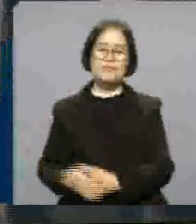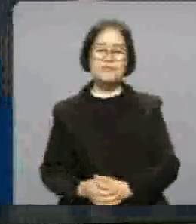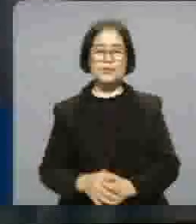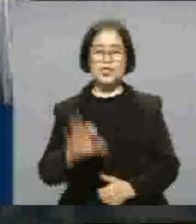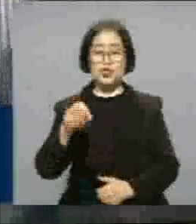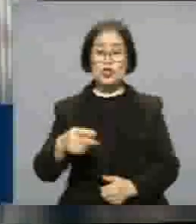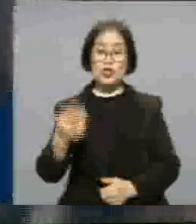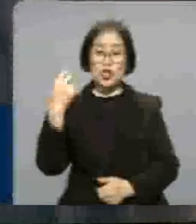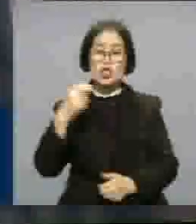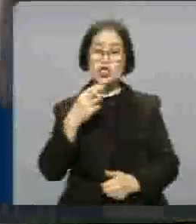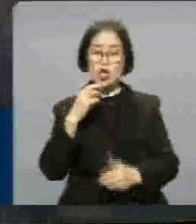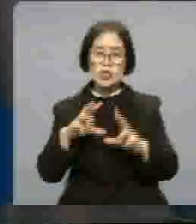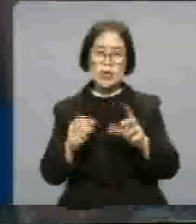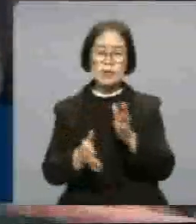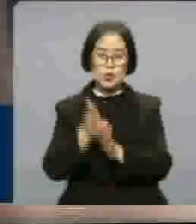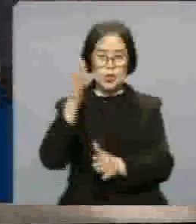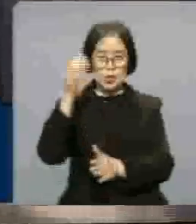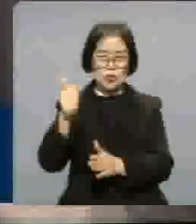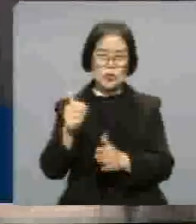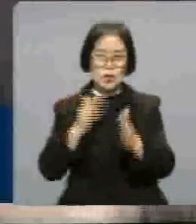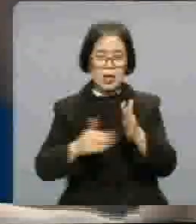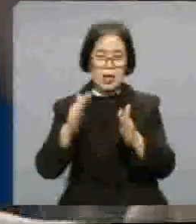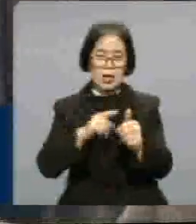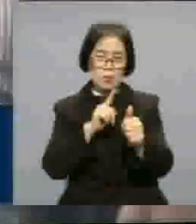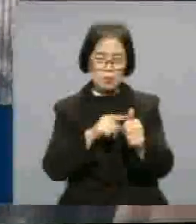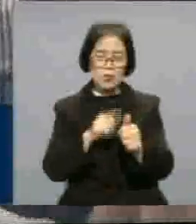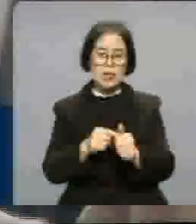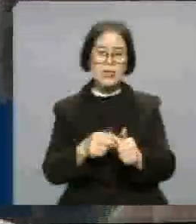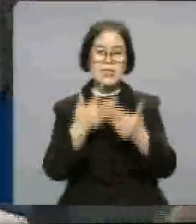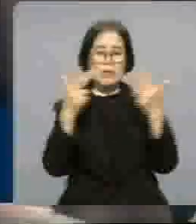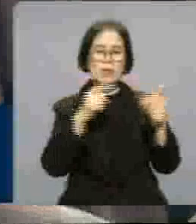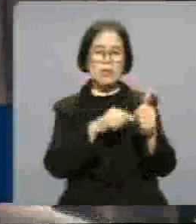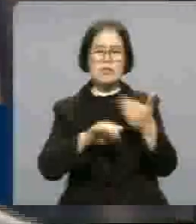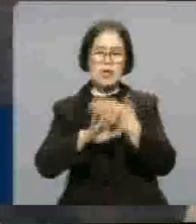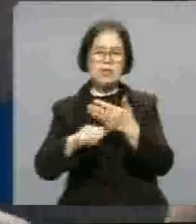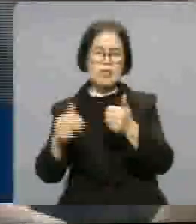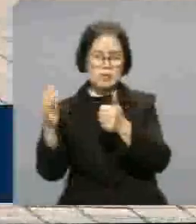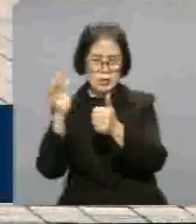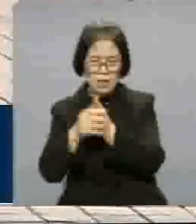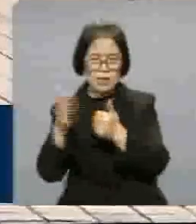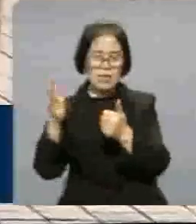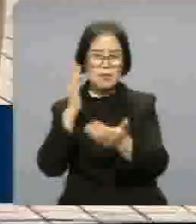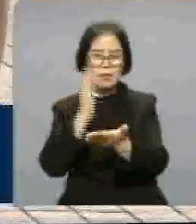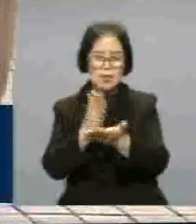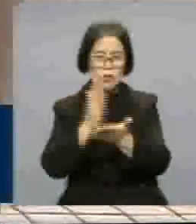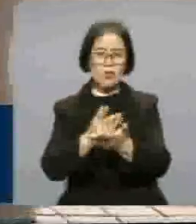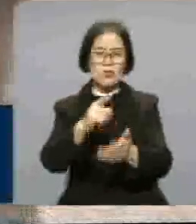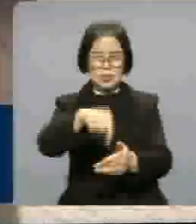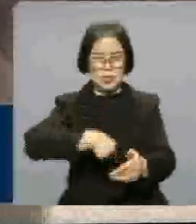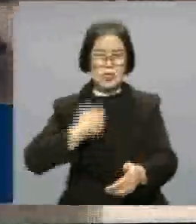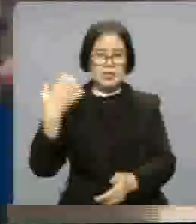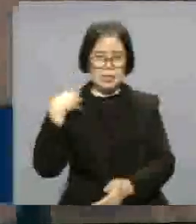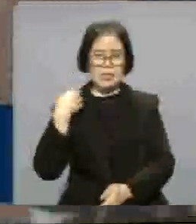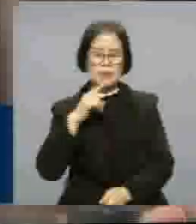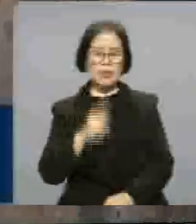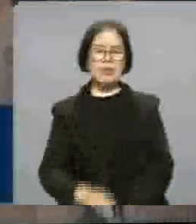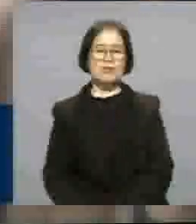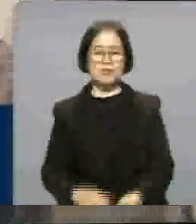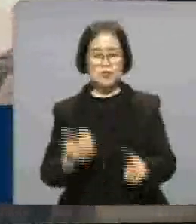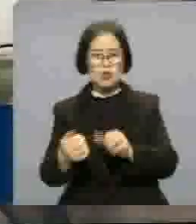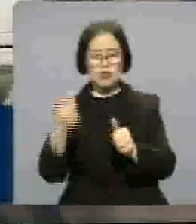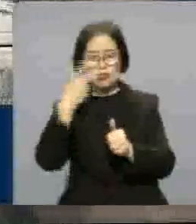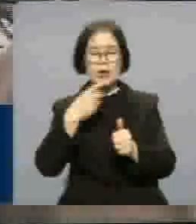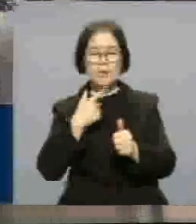유동규 전 성남도공 본부장은 이재명 대표를 향해 남탓 말고 책임부터 얘기하라고 비판했습니다. 고인을